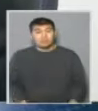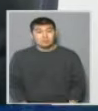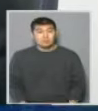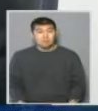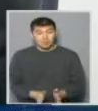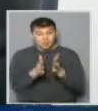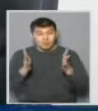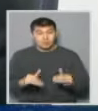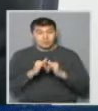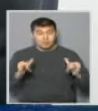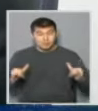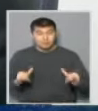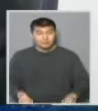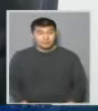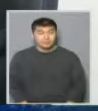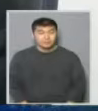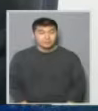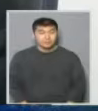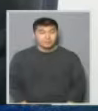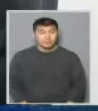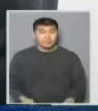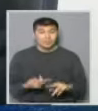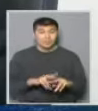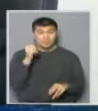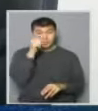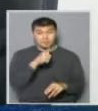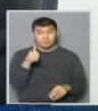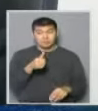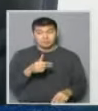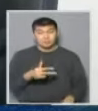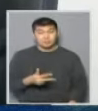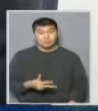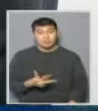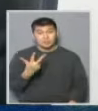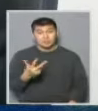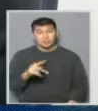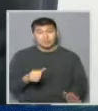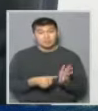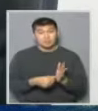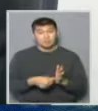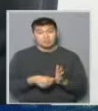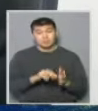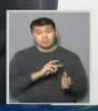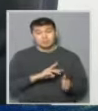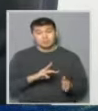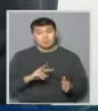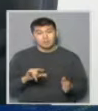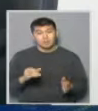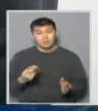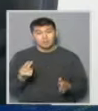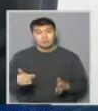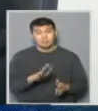артты. Яғни осы биыл 6,5 миллиард теңге қаражат